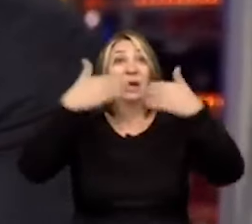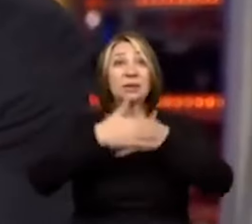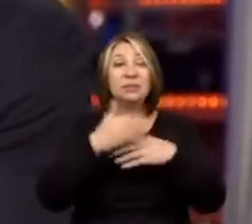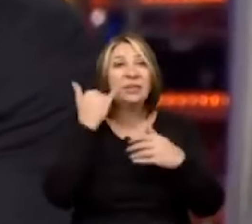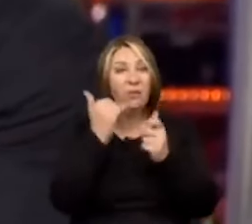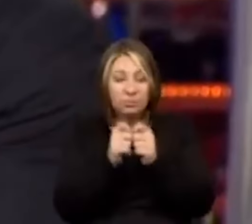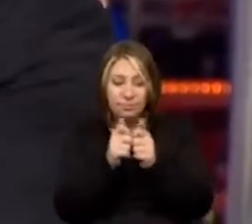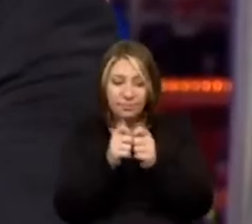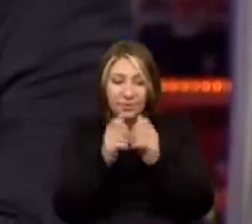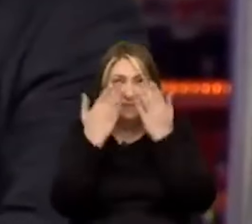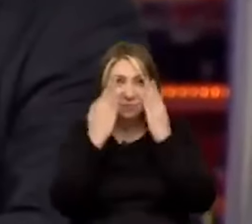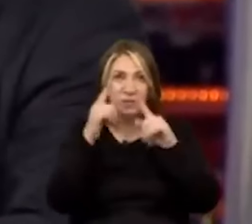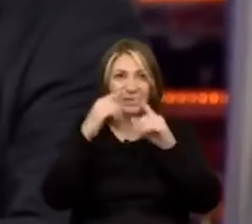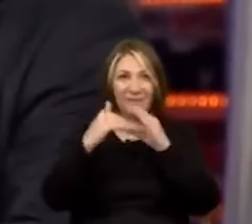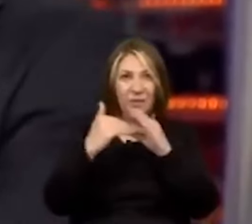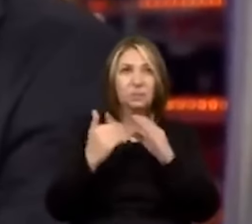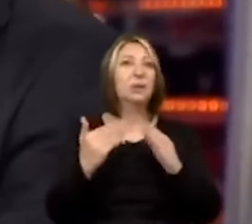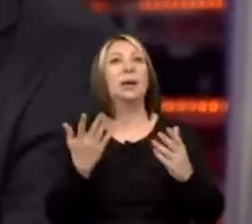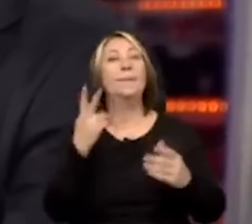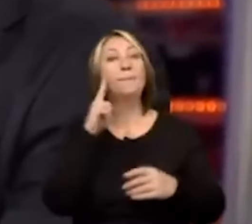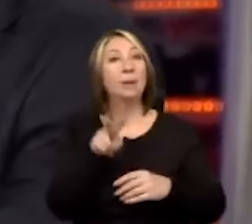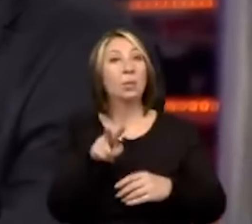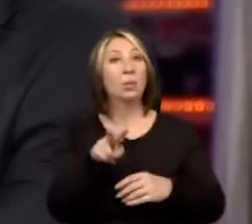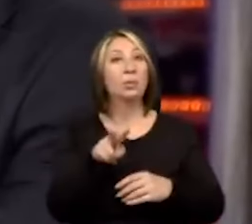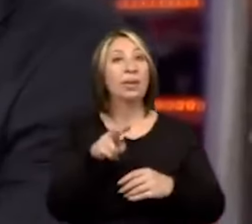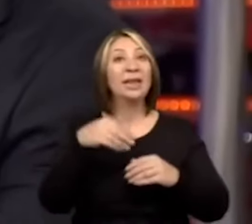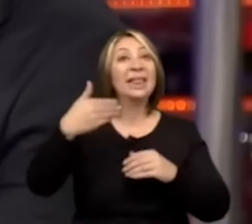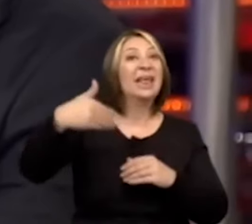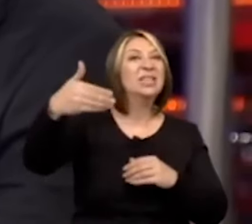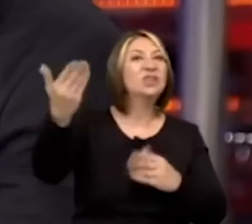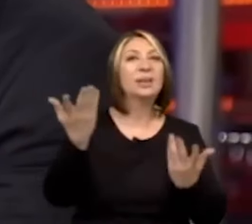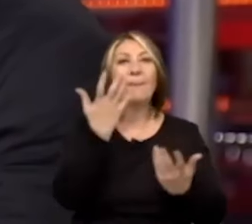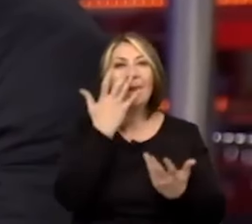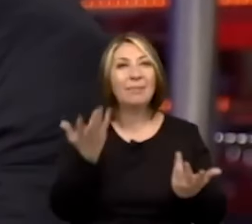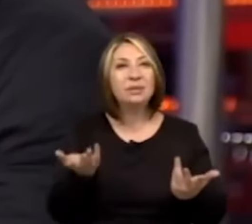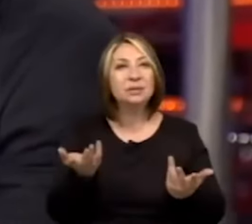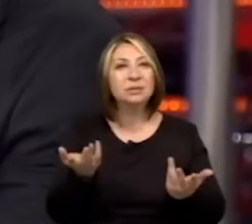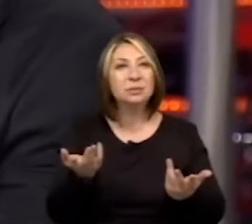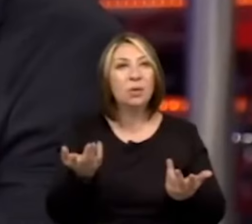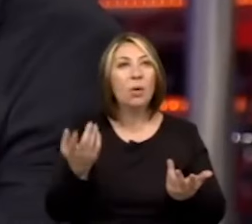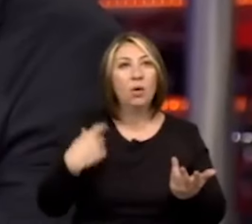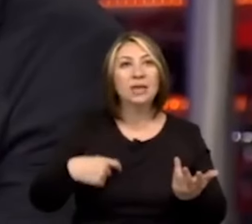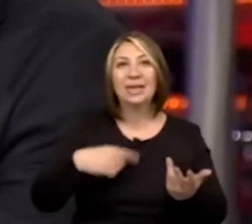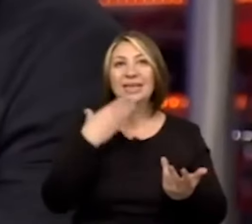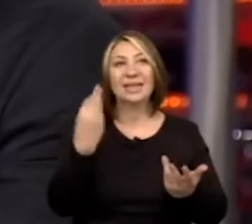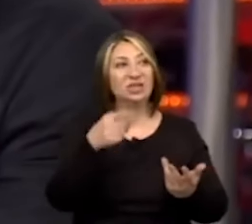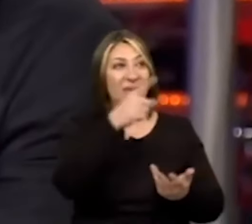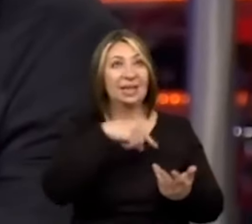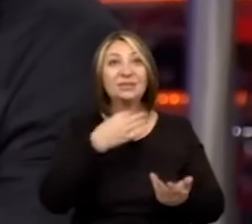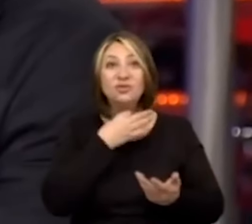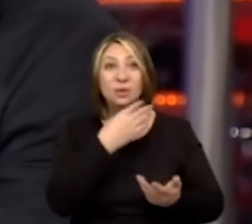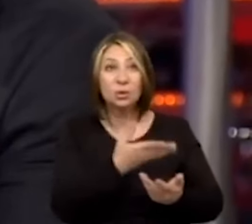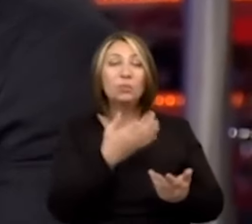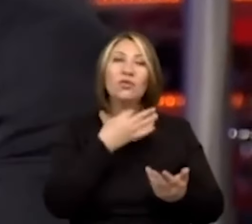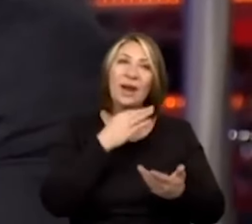kadar elinde cep telefonu, Facebook, Twitter falan. Şimdi bakıyorum, gelecek ne bekleyebilirsiniz ki? Yani özellikle gençlerden de bunu rica